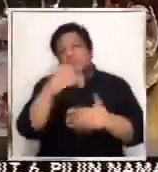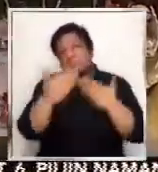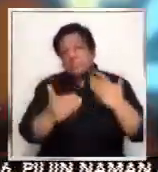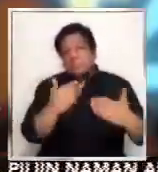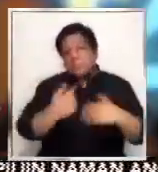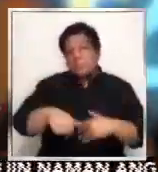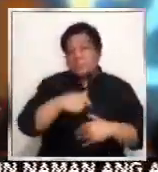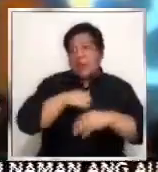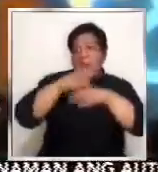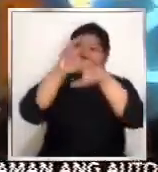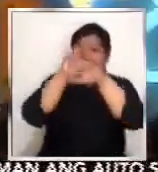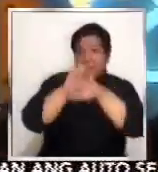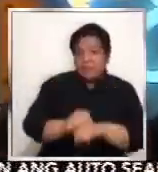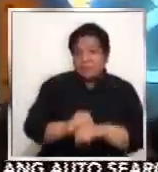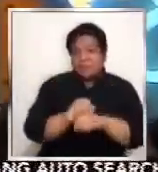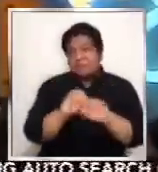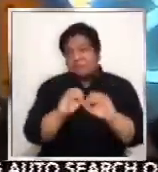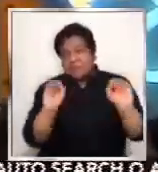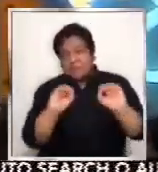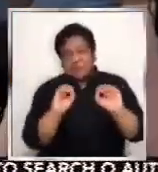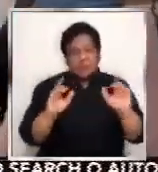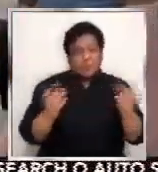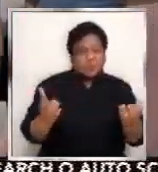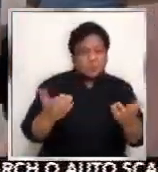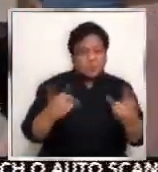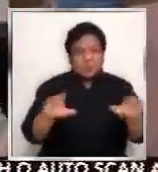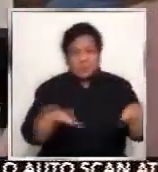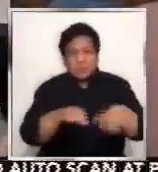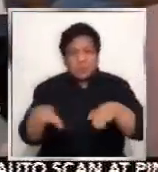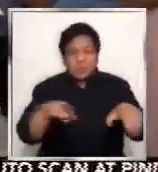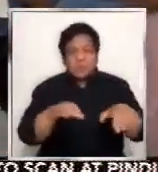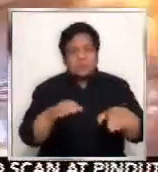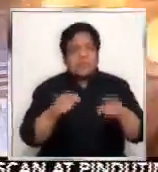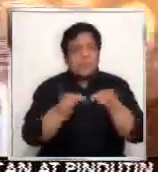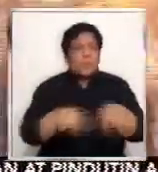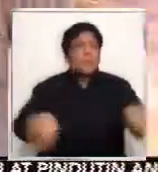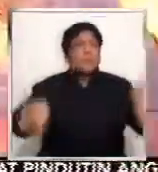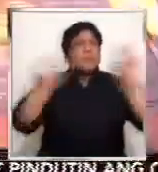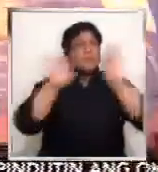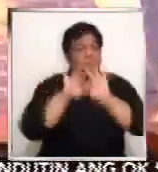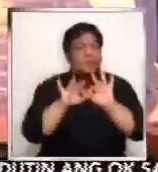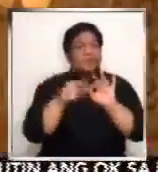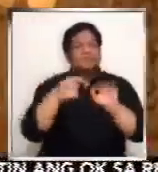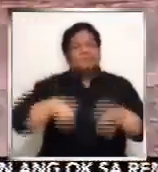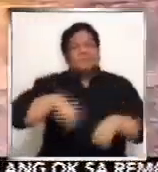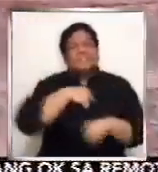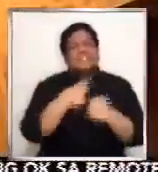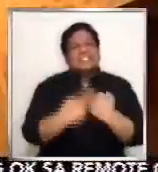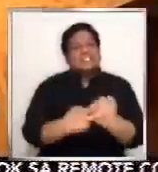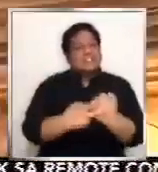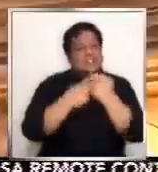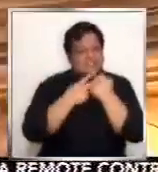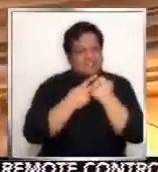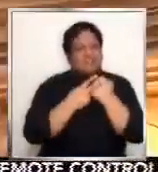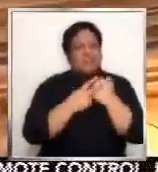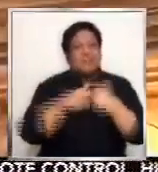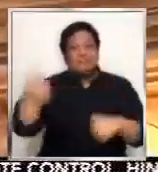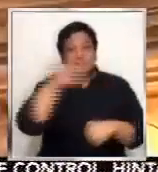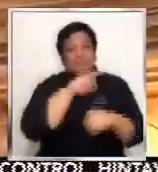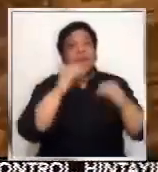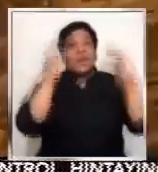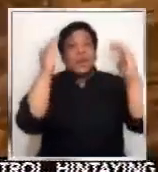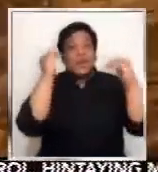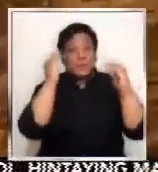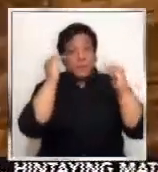tradisyon, ang importante sana may daos natin ito ng ligtas. At makakaasa kayo, ano man ang